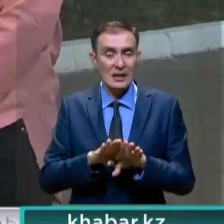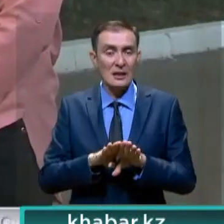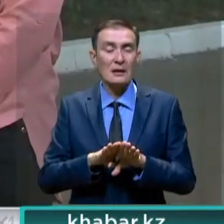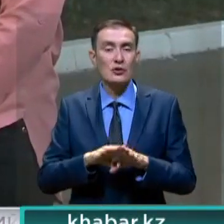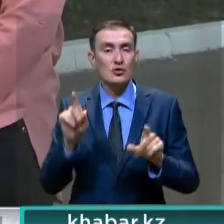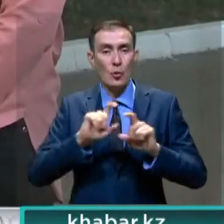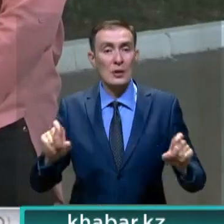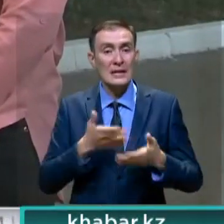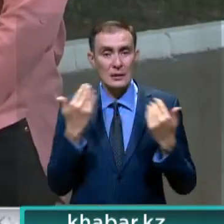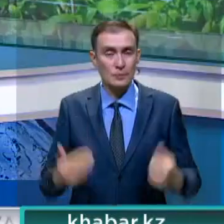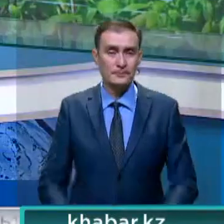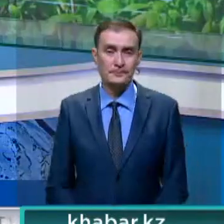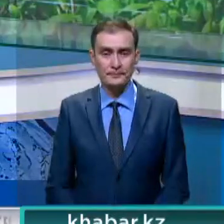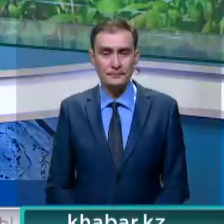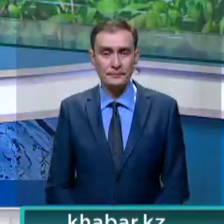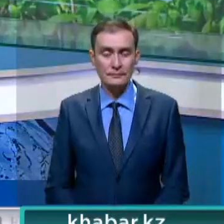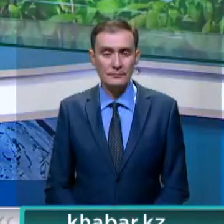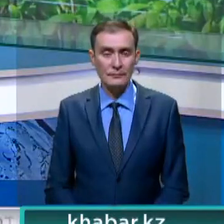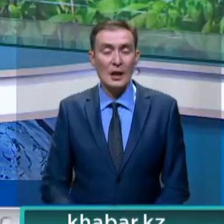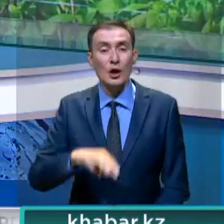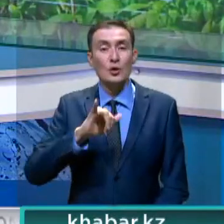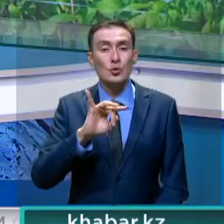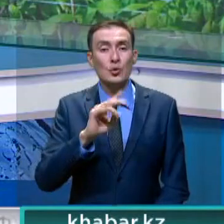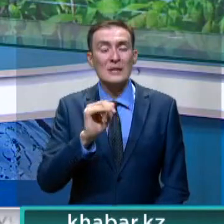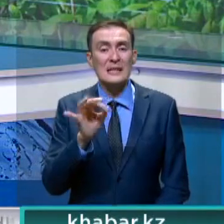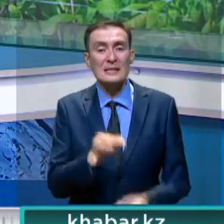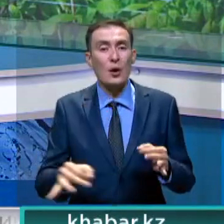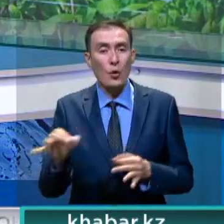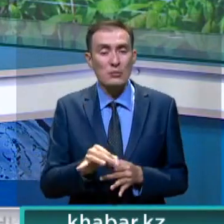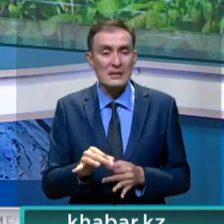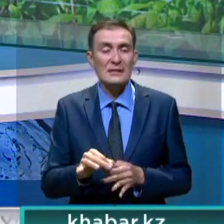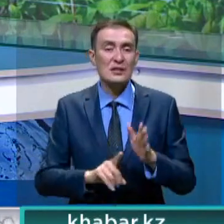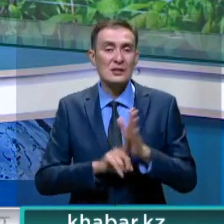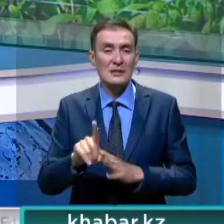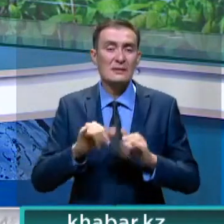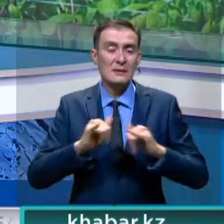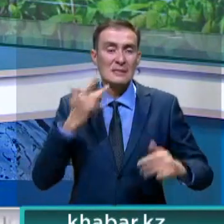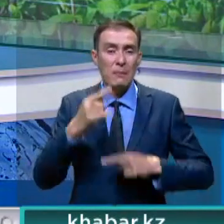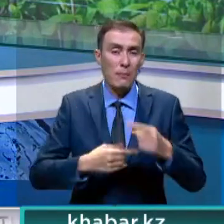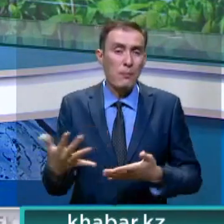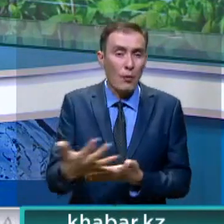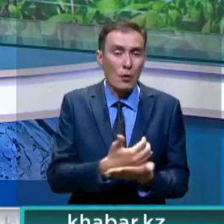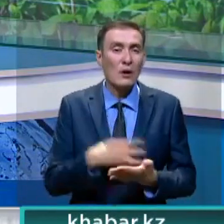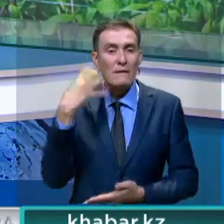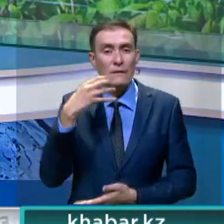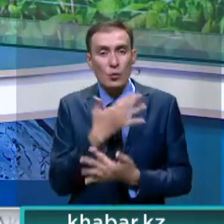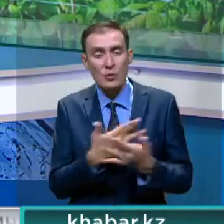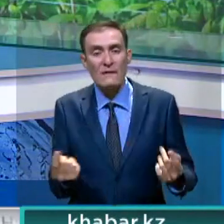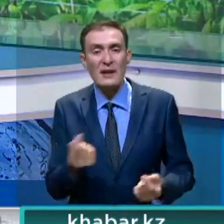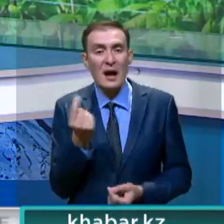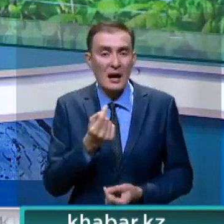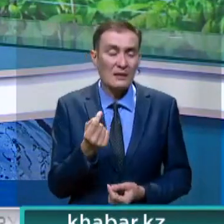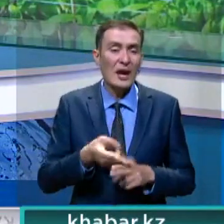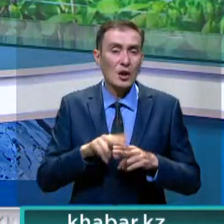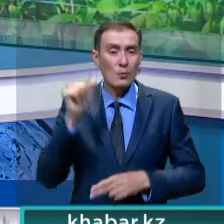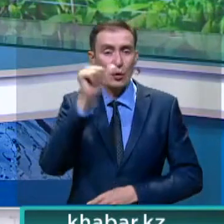нет. И к другим темам. В Туркестанской области в самом разгаре традиционный сбор фруктов и ягод.